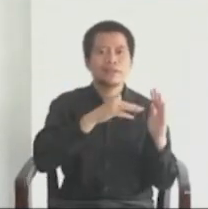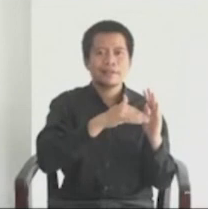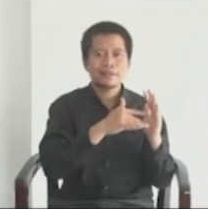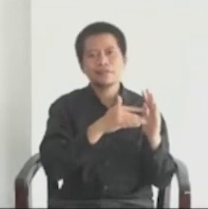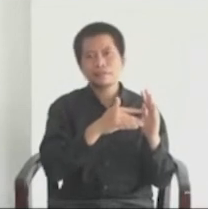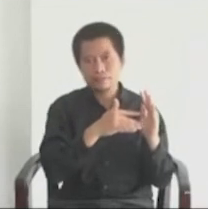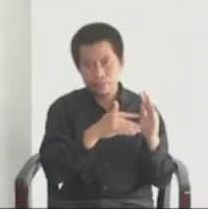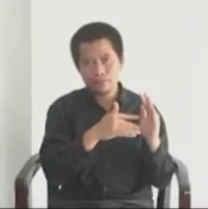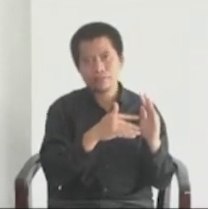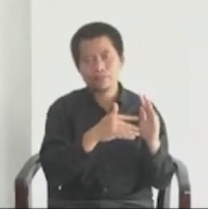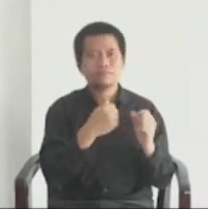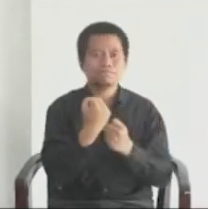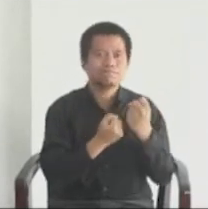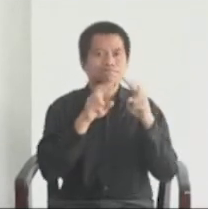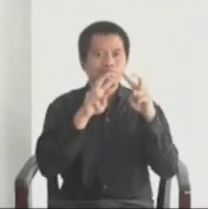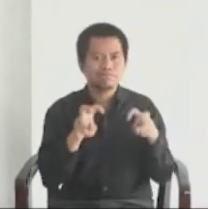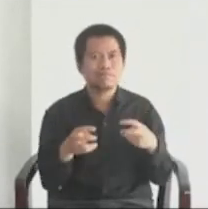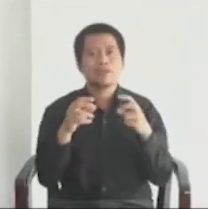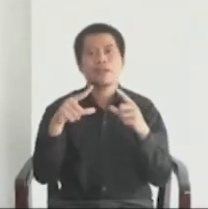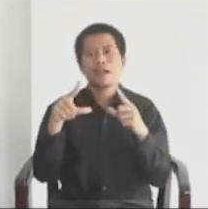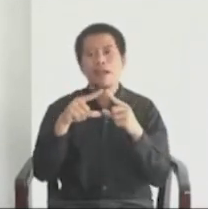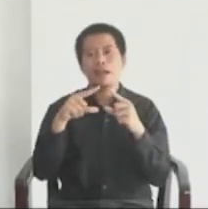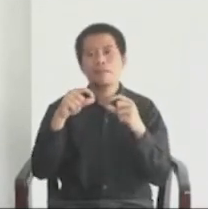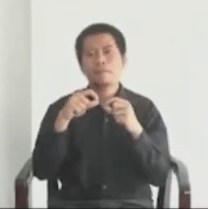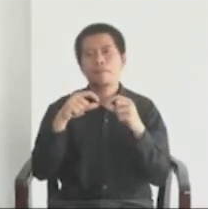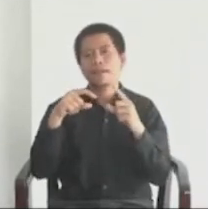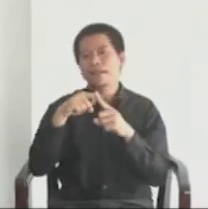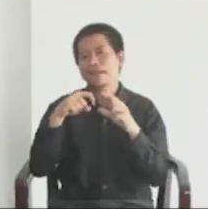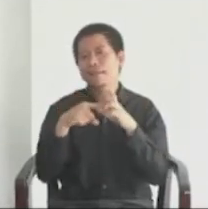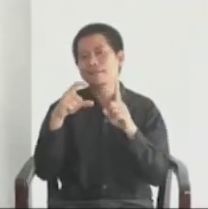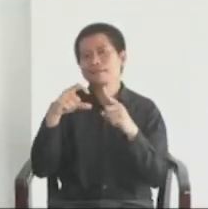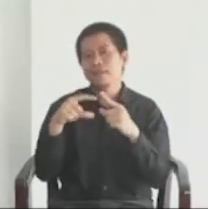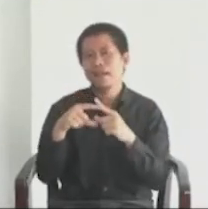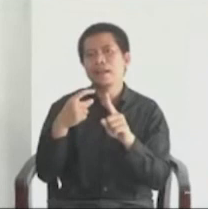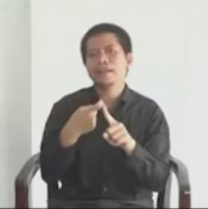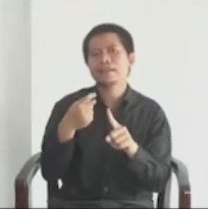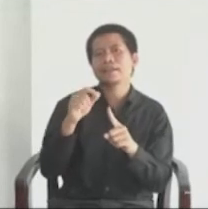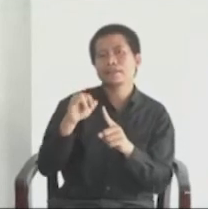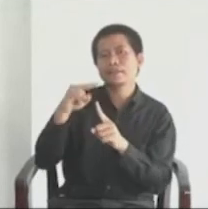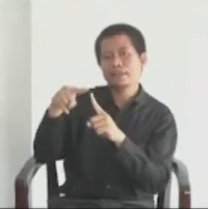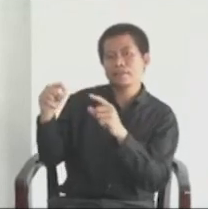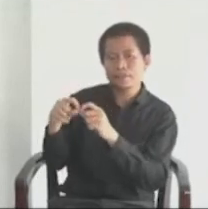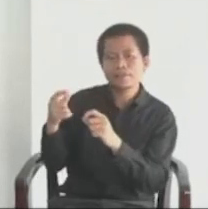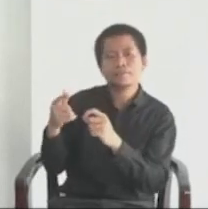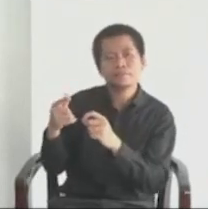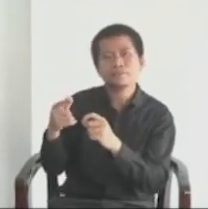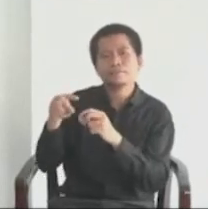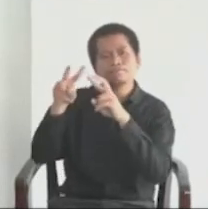genome sequencing yang dilakukan oleh Labkesda dan ITB. Sehingga menandakan varian